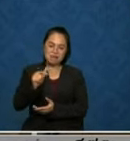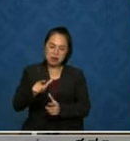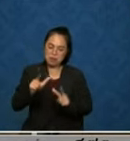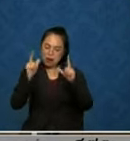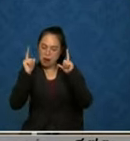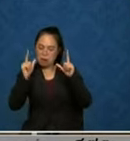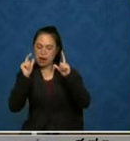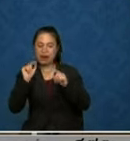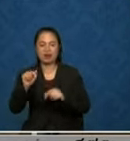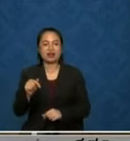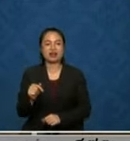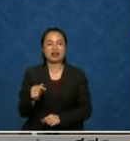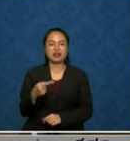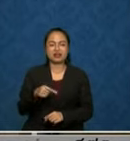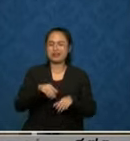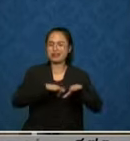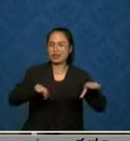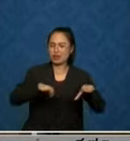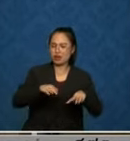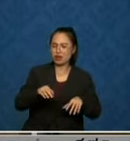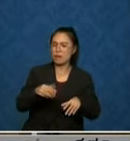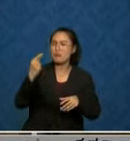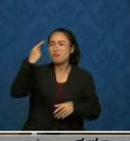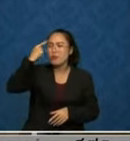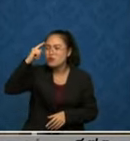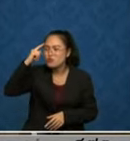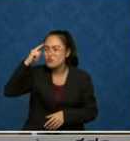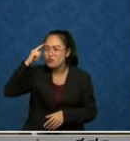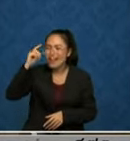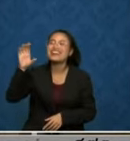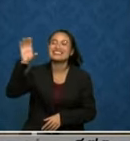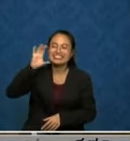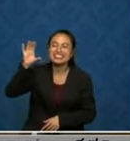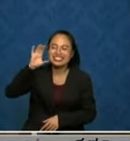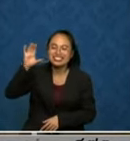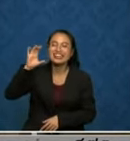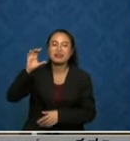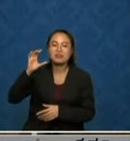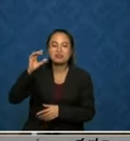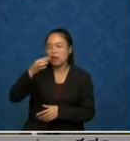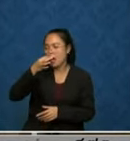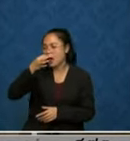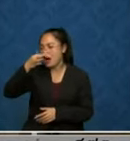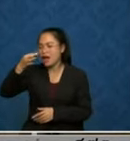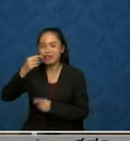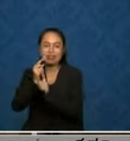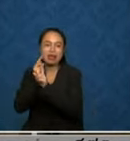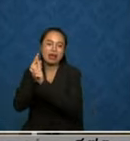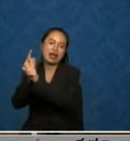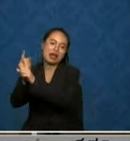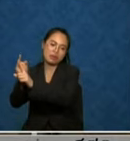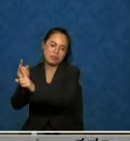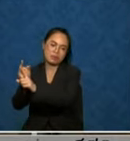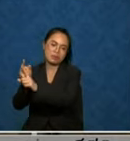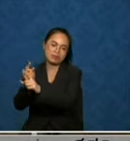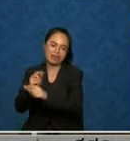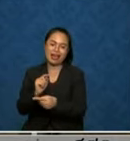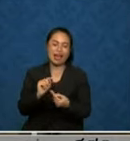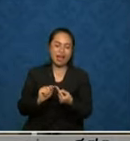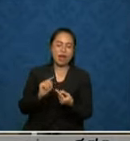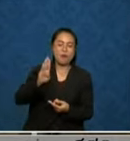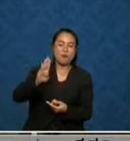างครั้งโอ้เด็กๆทั้งนั้นนะครับไม่ใช่คนประสบการณ์อะไรมากมายนะฮะเด็กๆทั้งนั้นไอ้บอส